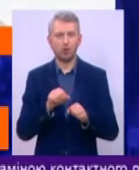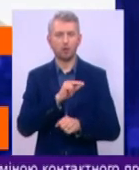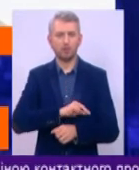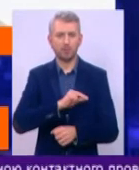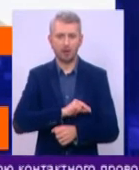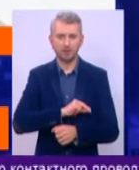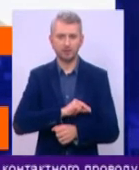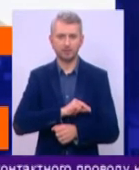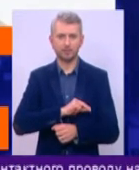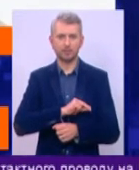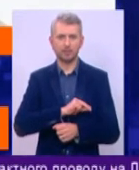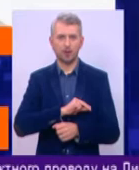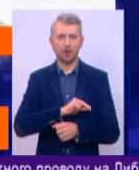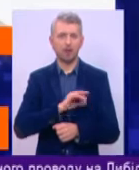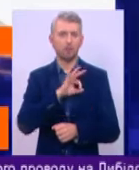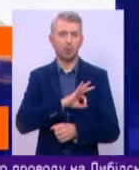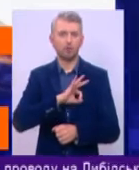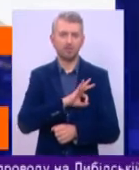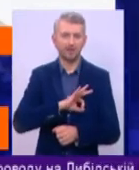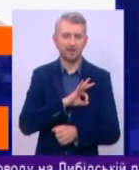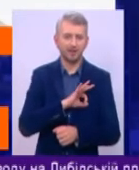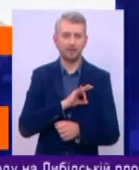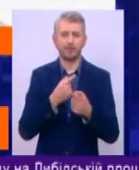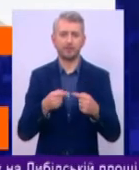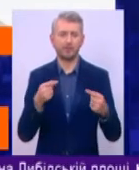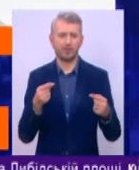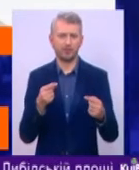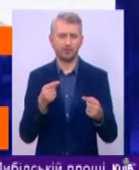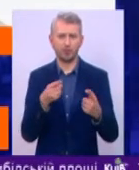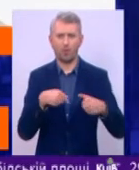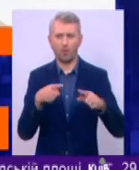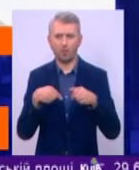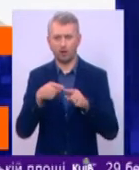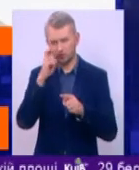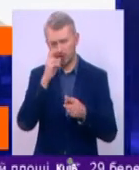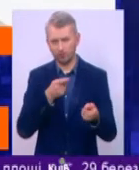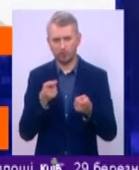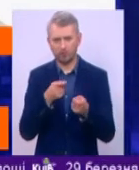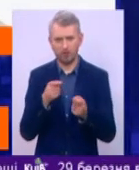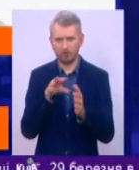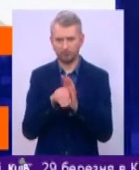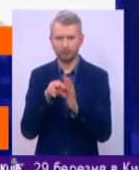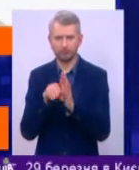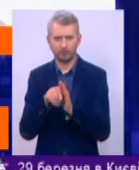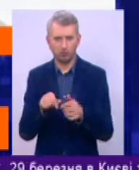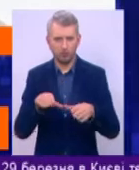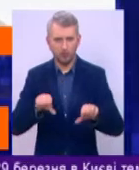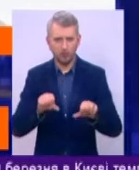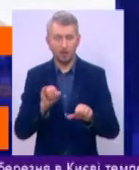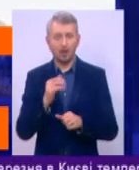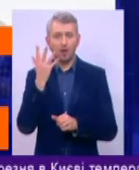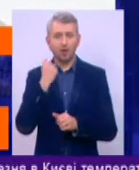праці, профспілки і інші там органи державної влади. Да. І